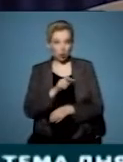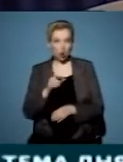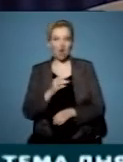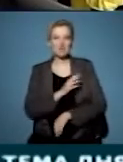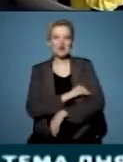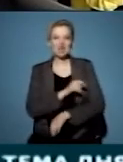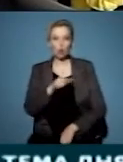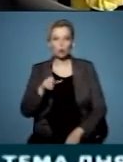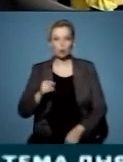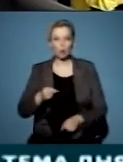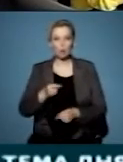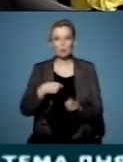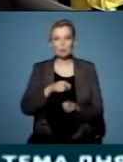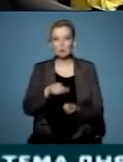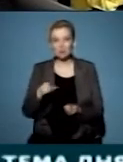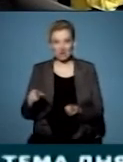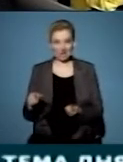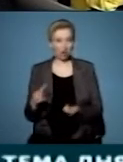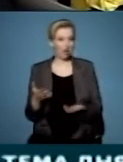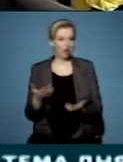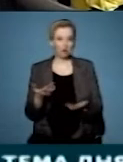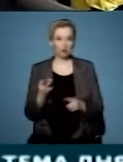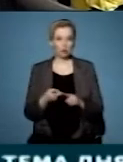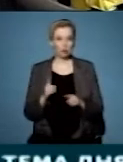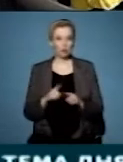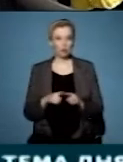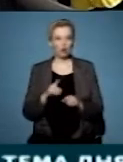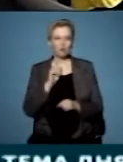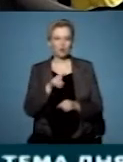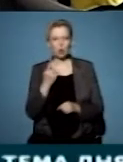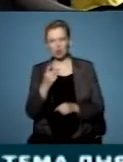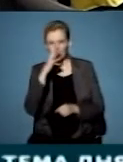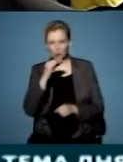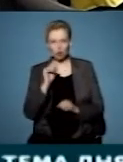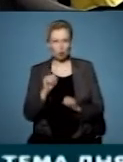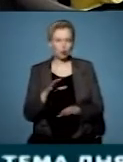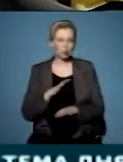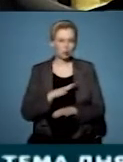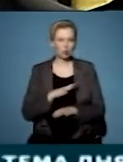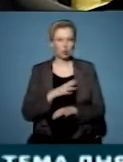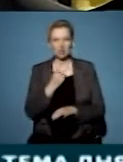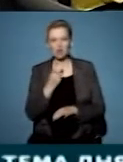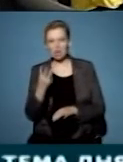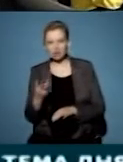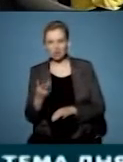фізичні особи-підприємці. Тому вони на один маршрут можуть бути